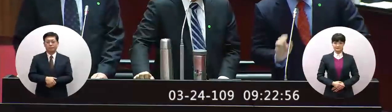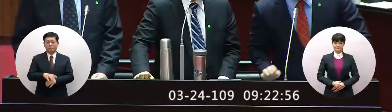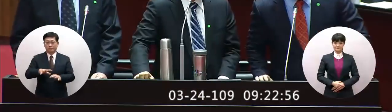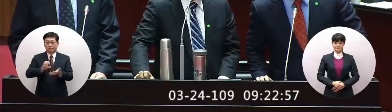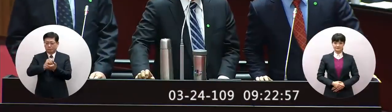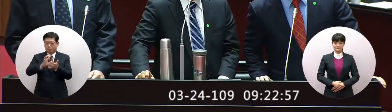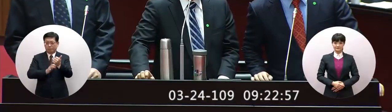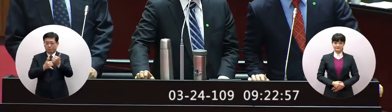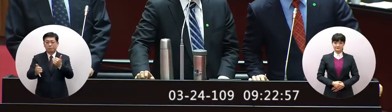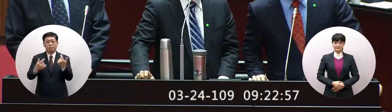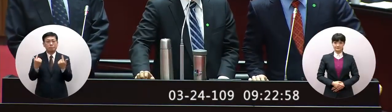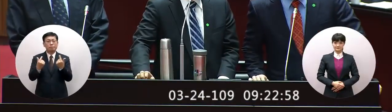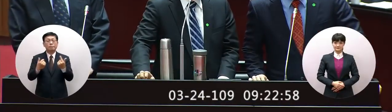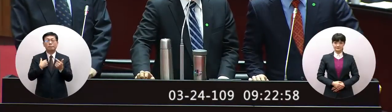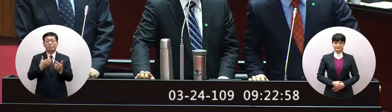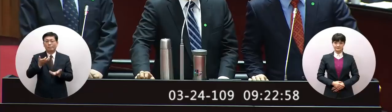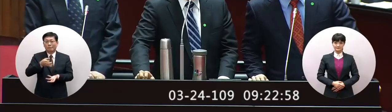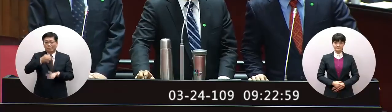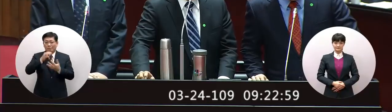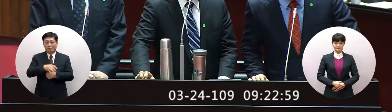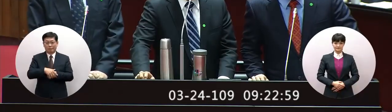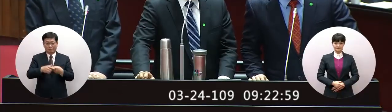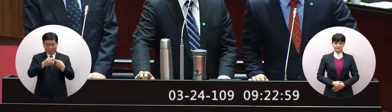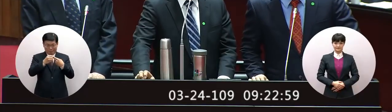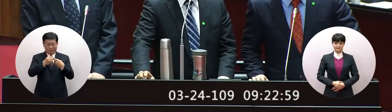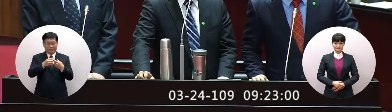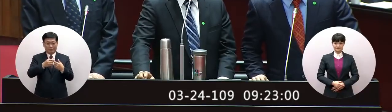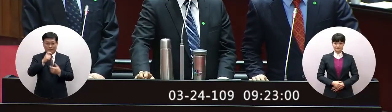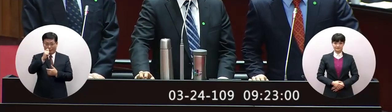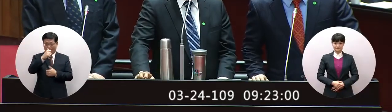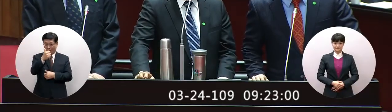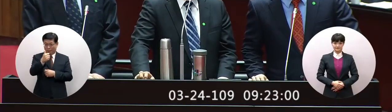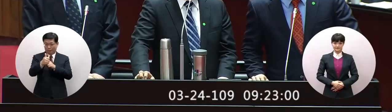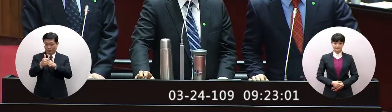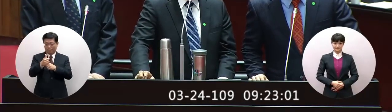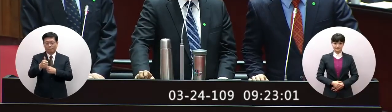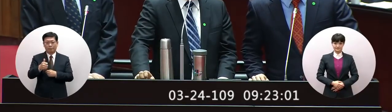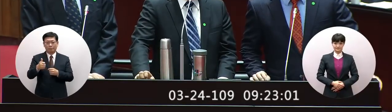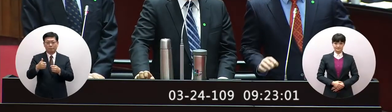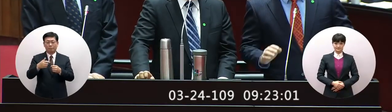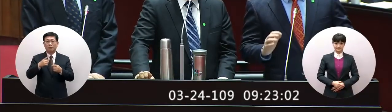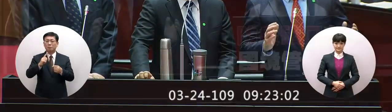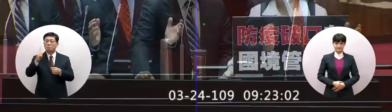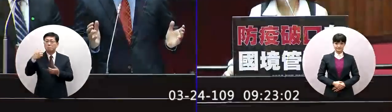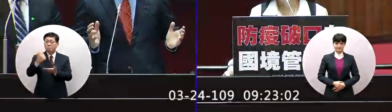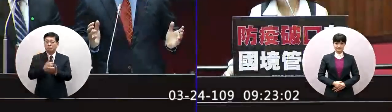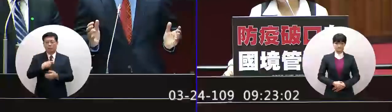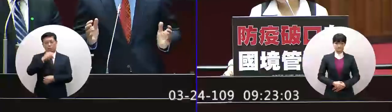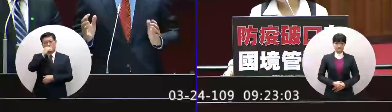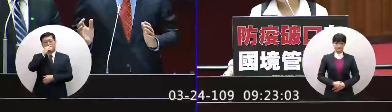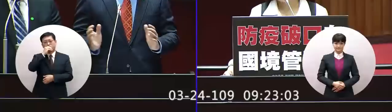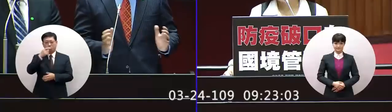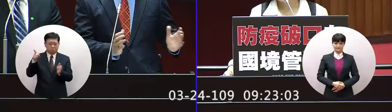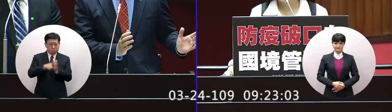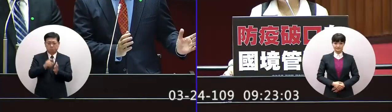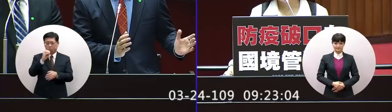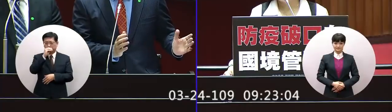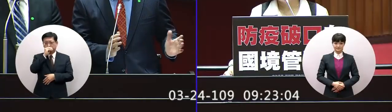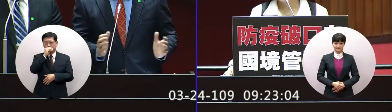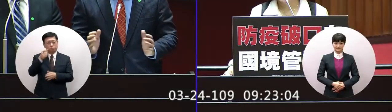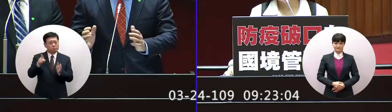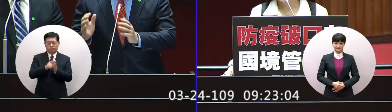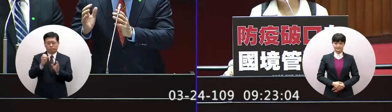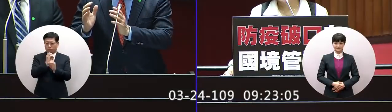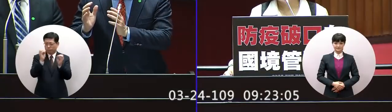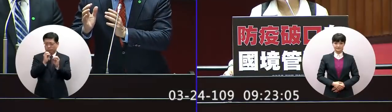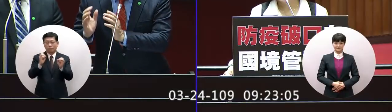跟委员来报告，像那个刚刚提到的 A。 哦， 这个其实他怎么偷，因为他就是不讲话，他从头到尾都是保持